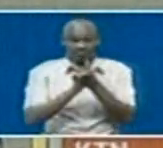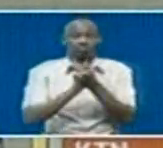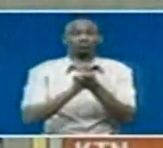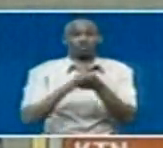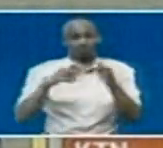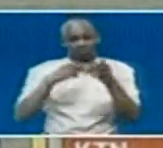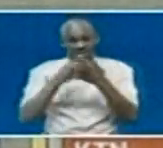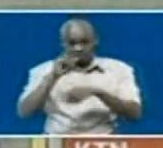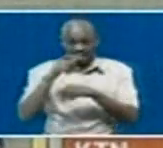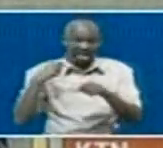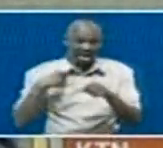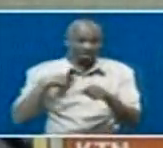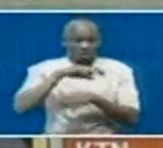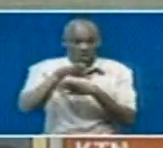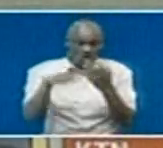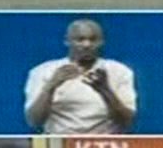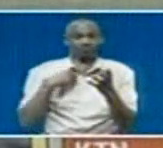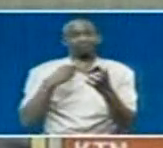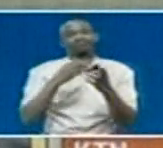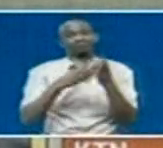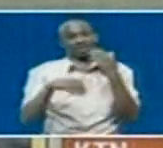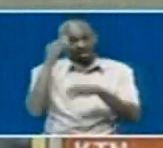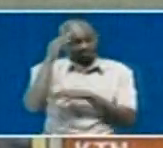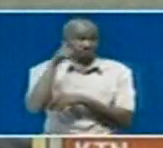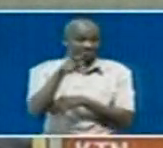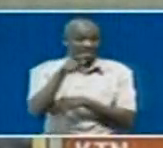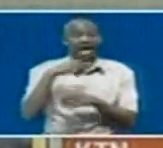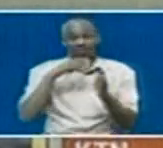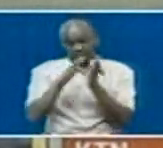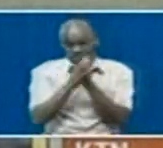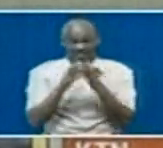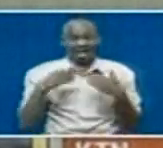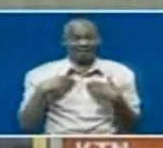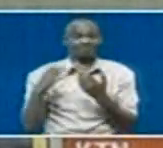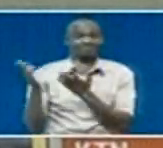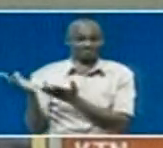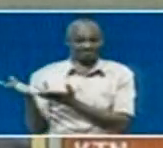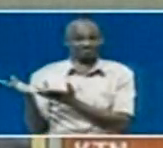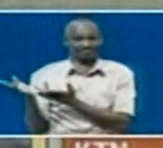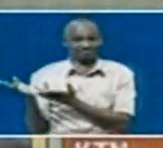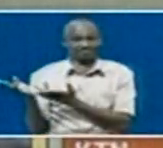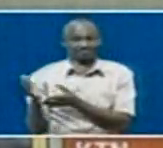kikuu. Hamza Yusuf alizuru boma hilo kwa mara ya pili na hii hapa taarifa yake.